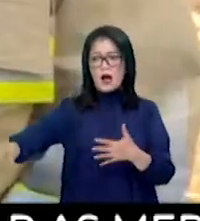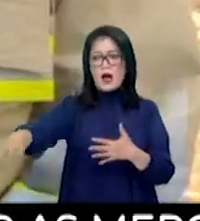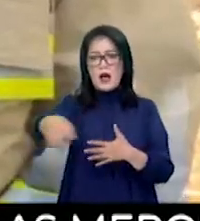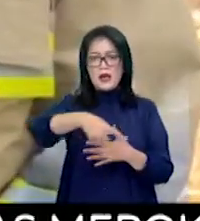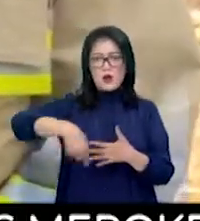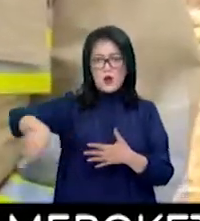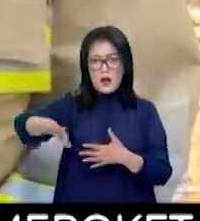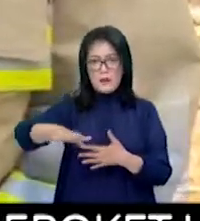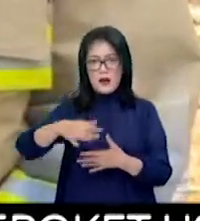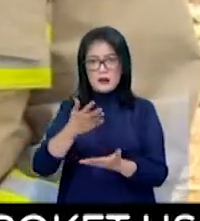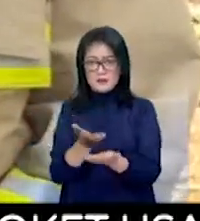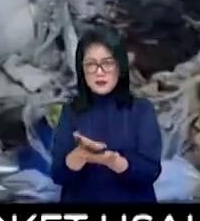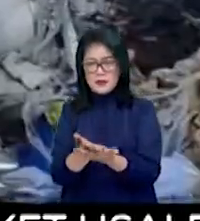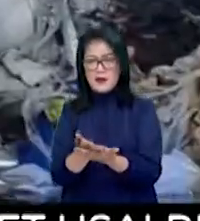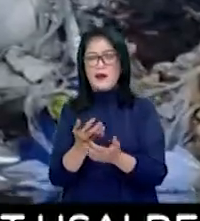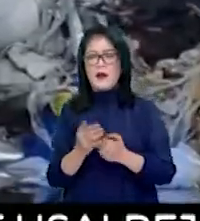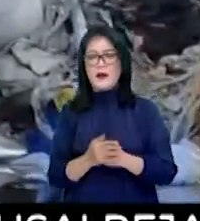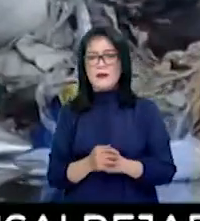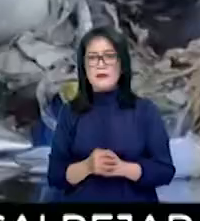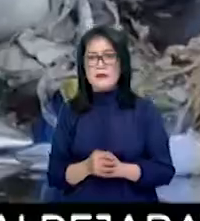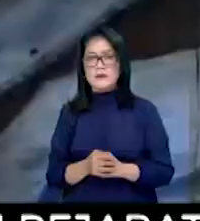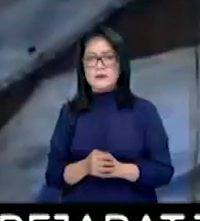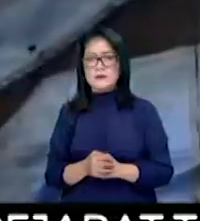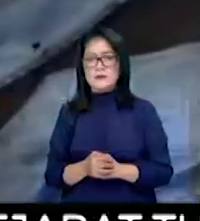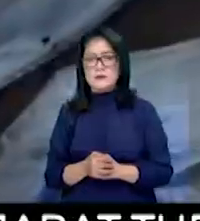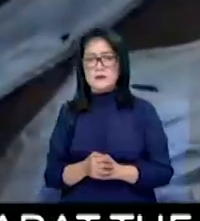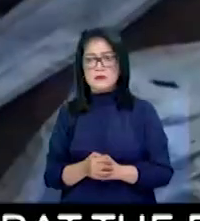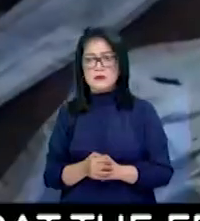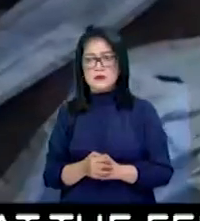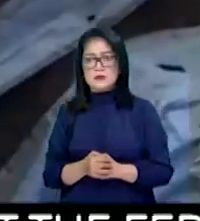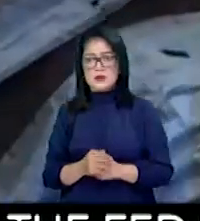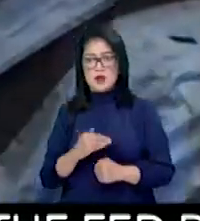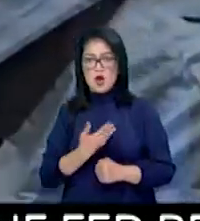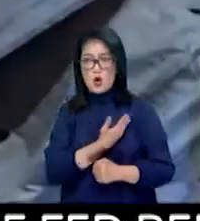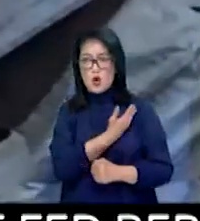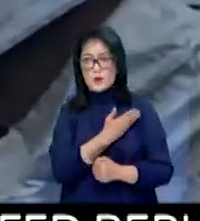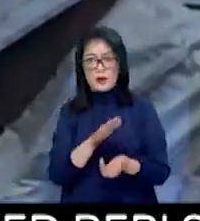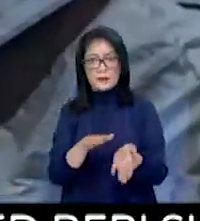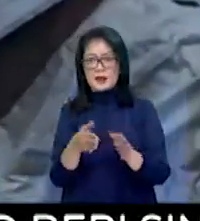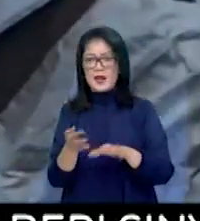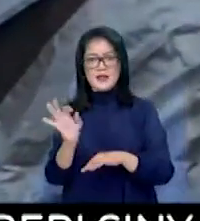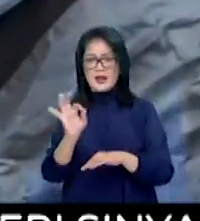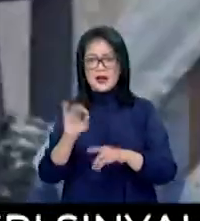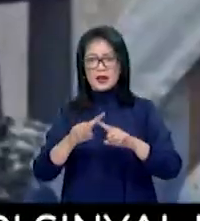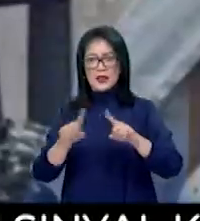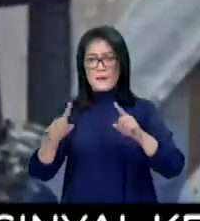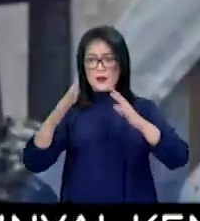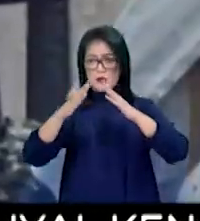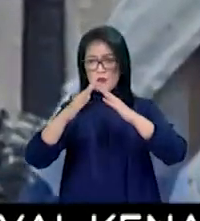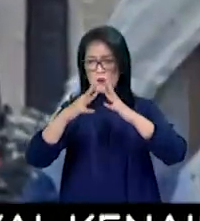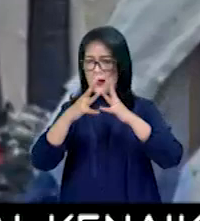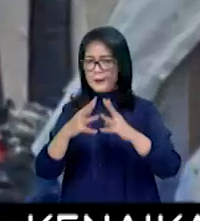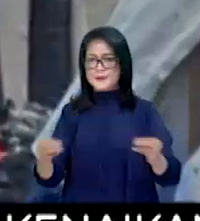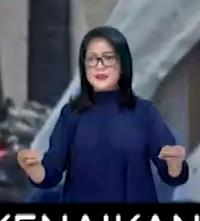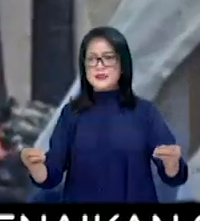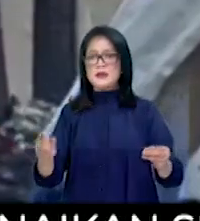kita tidak dapat masuk ke dalam. Meski tak menelan korban jiwa, namun bangunan pabrik hangus rawan ambruk menimpa rumah